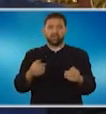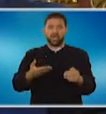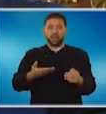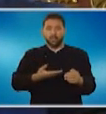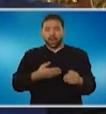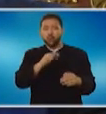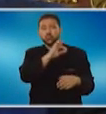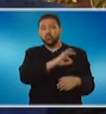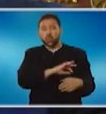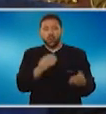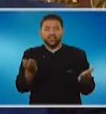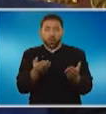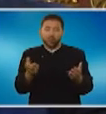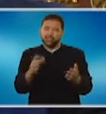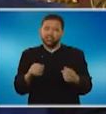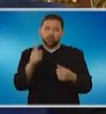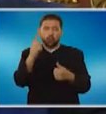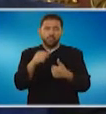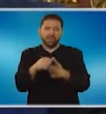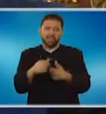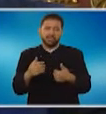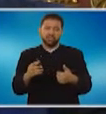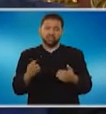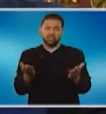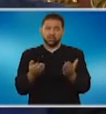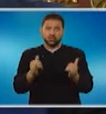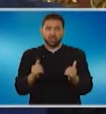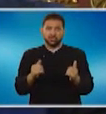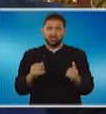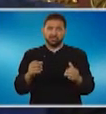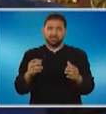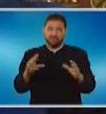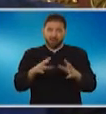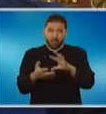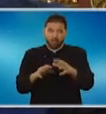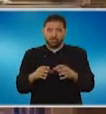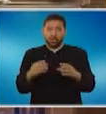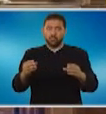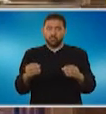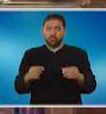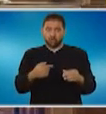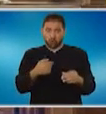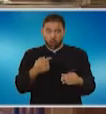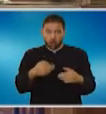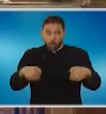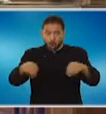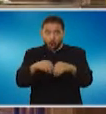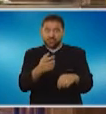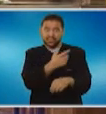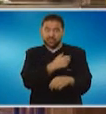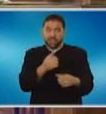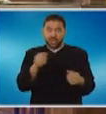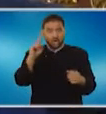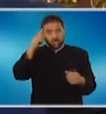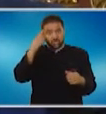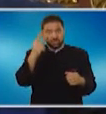netemperată cum se cuvine, s-ar putea să ne ducă într-o fundătură și să nu mai putem ieși de acolo, să ni se pară că știm ceva și de fapt să nu știm